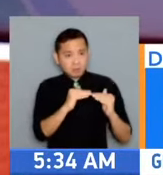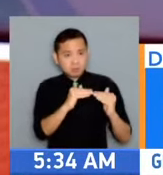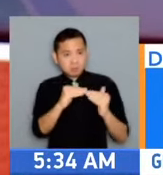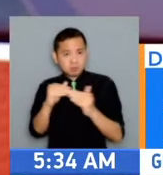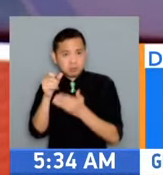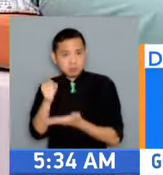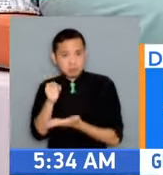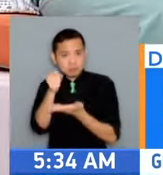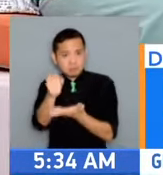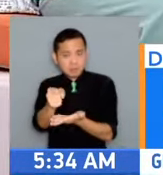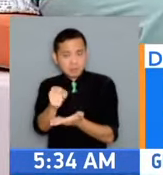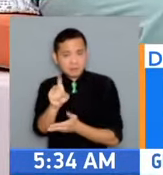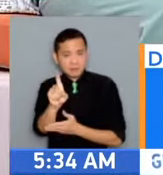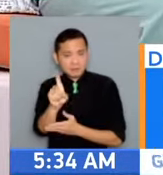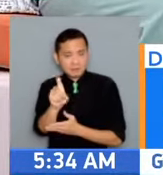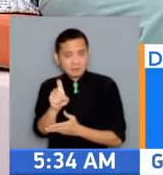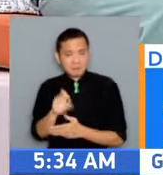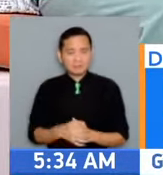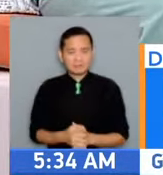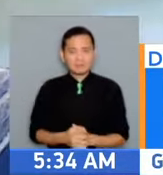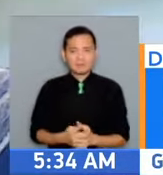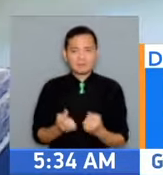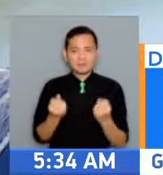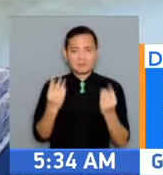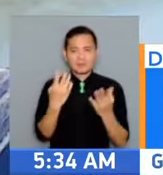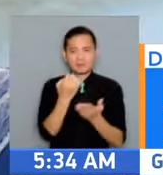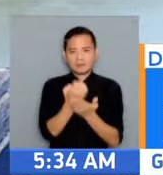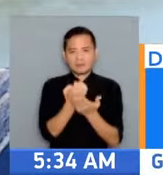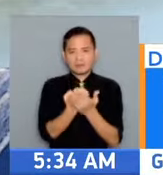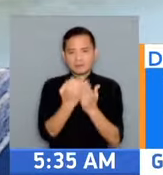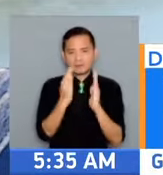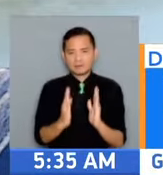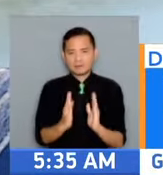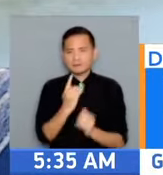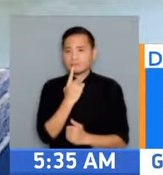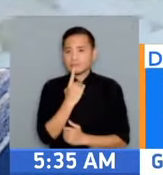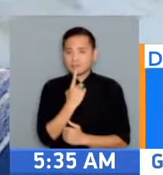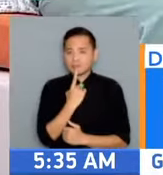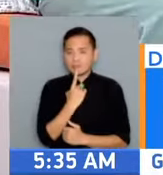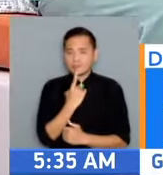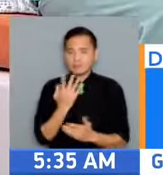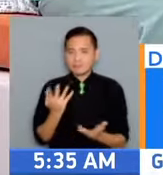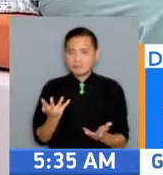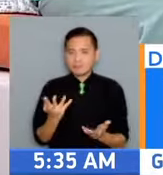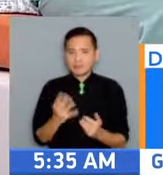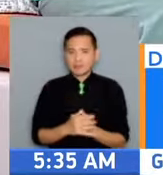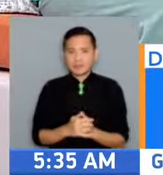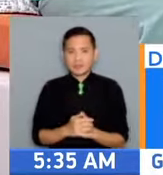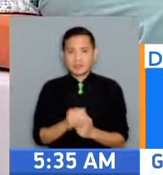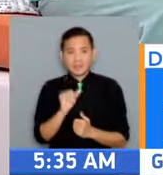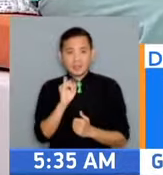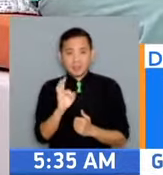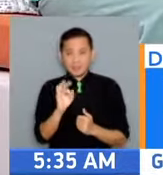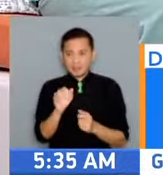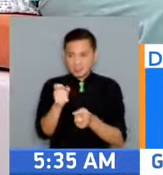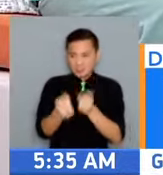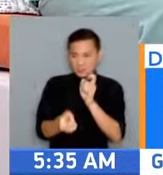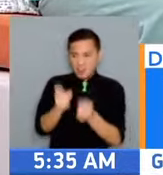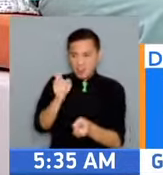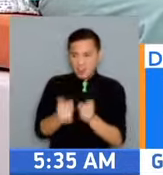Hindi rin. Marami ekonomista ang nagsasabi na hindi maganda yung epekto pag pinakikilaman mo yung market forces. Mm-hmm. Hindi